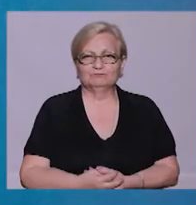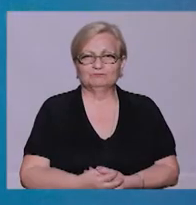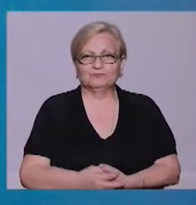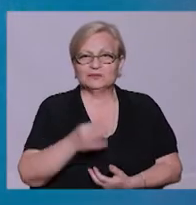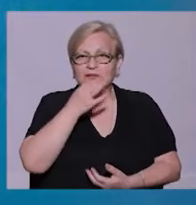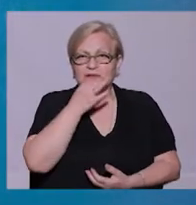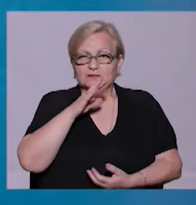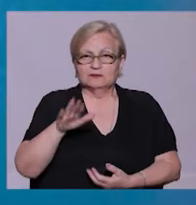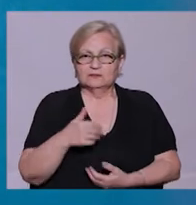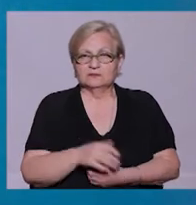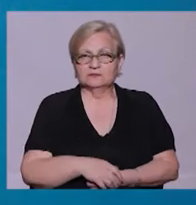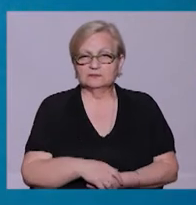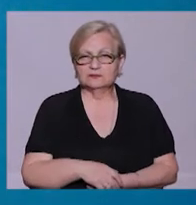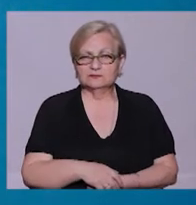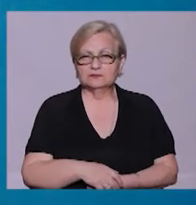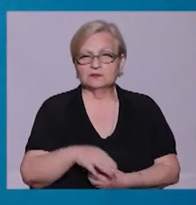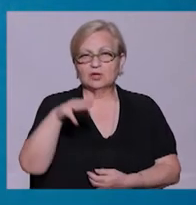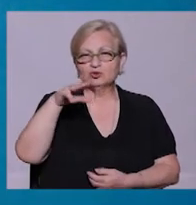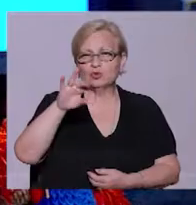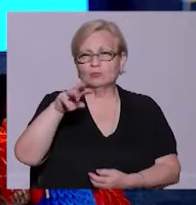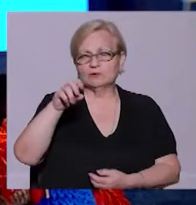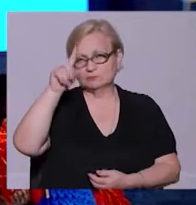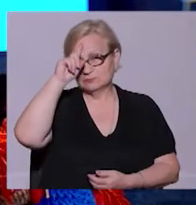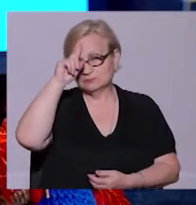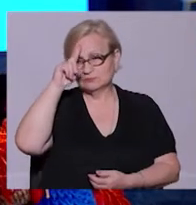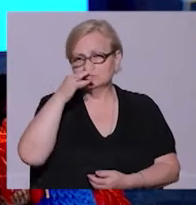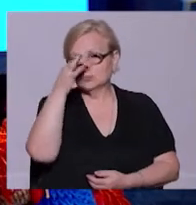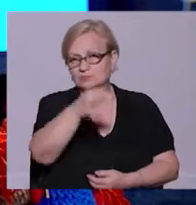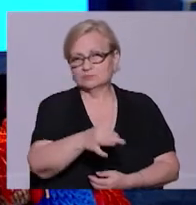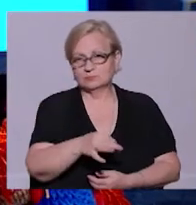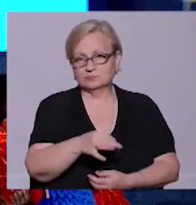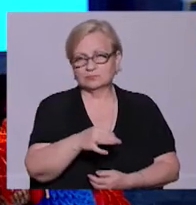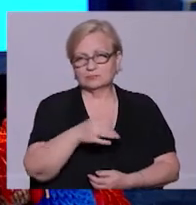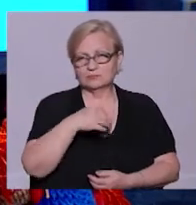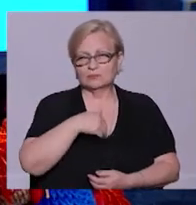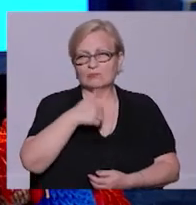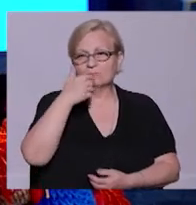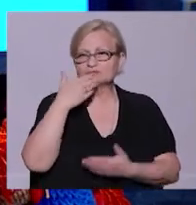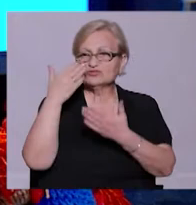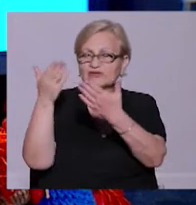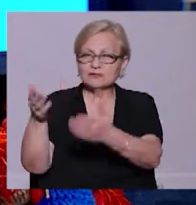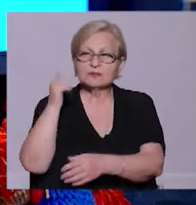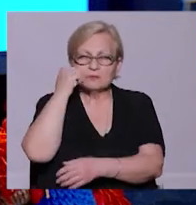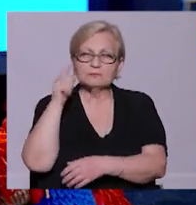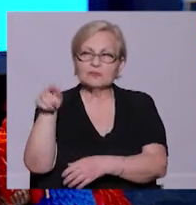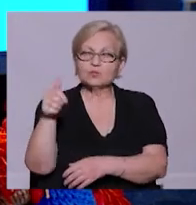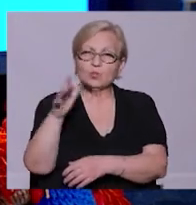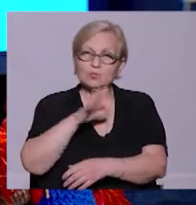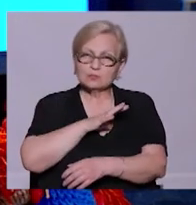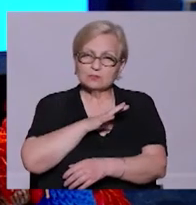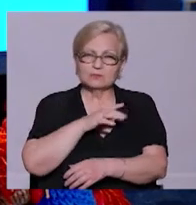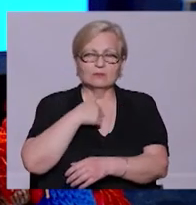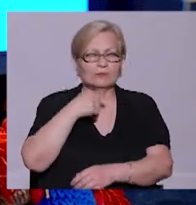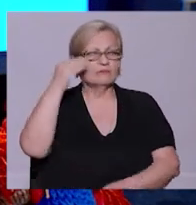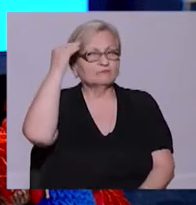შემდეგ ტომი მურთხრა, რომ ჯერ ვკითხე ბებო როგორ იყო. ამიტომ